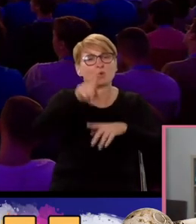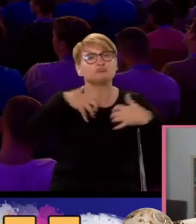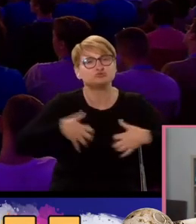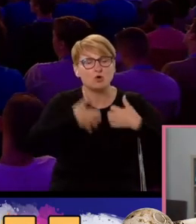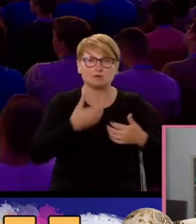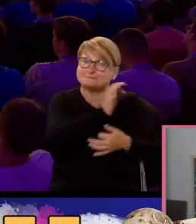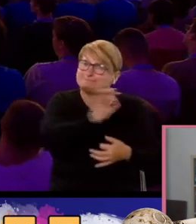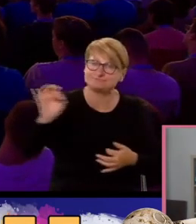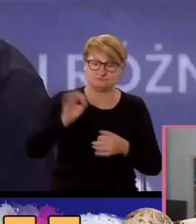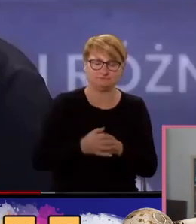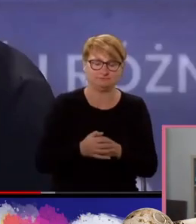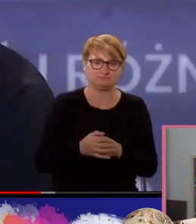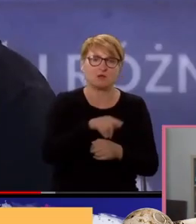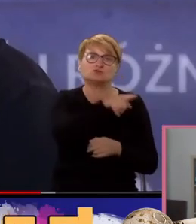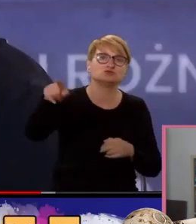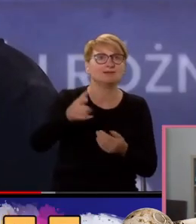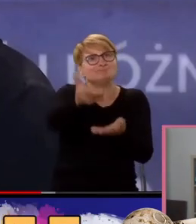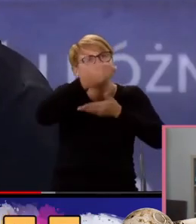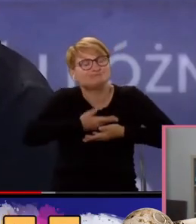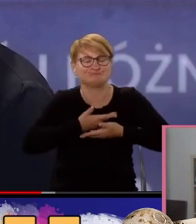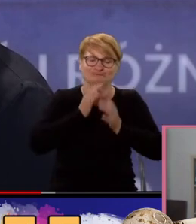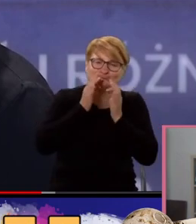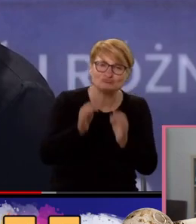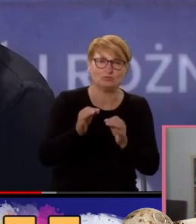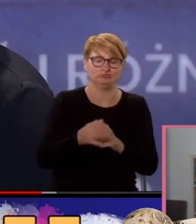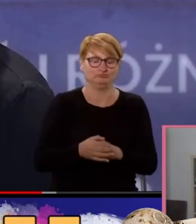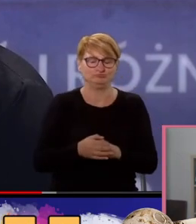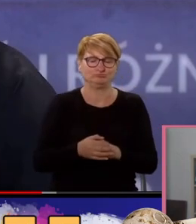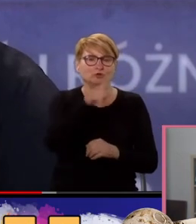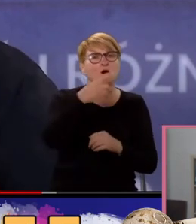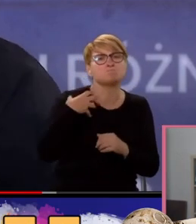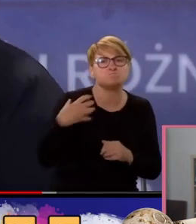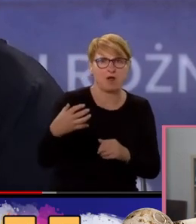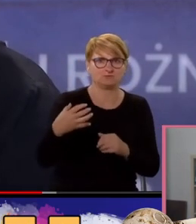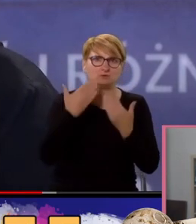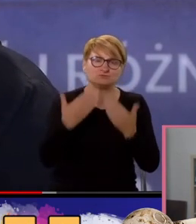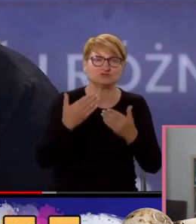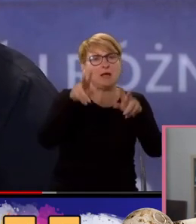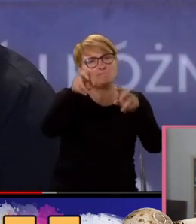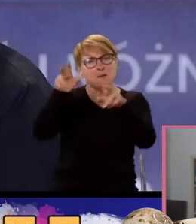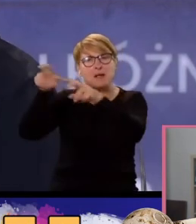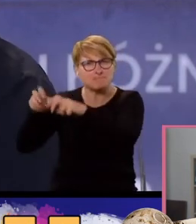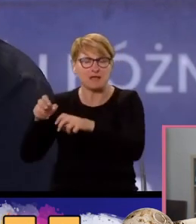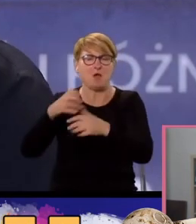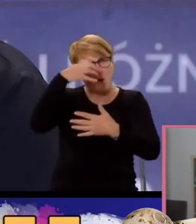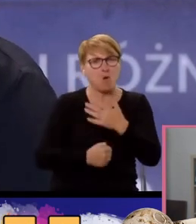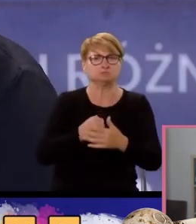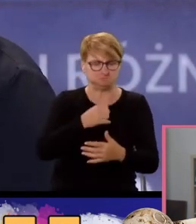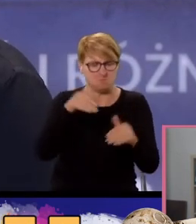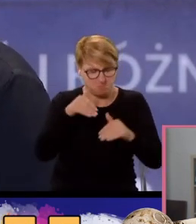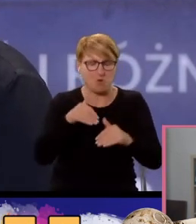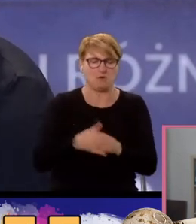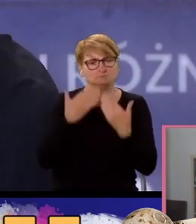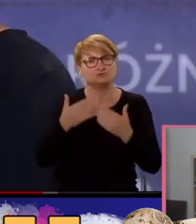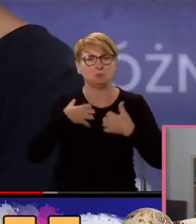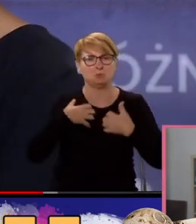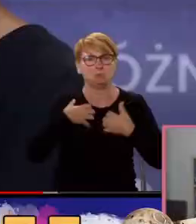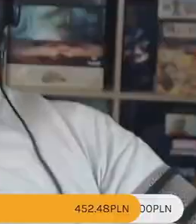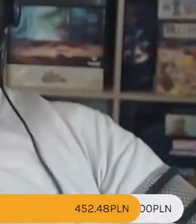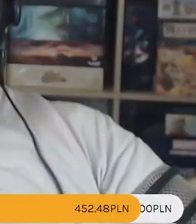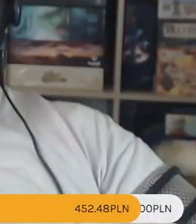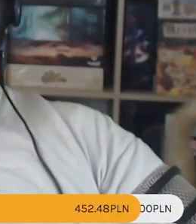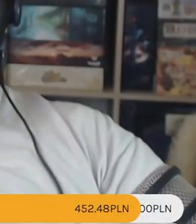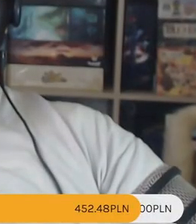sposób, jako zasób, jako swego rodzaju bogactwo, z którego możemy bezkarnie korzystać, wykorzystywać. Ale też w historii